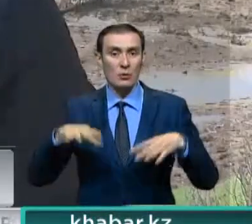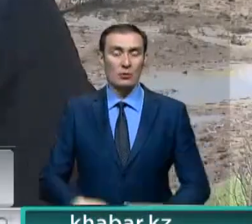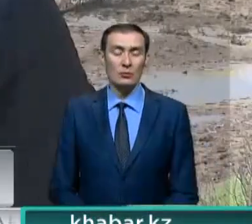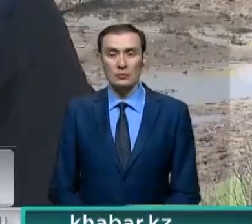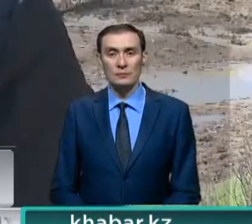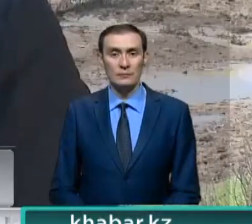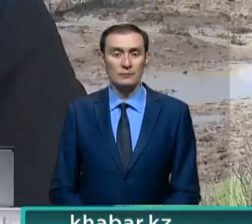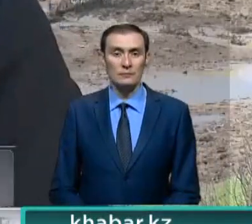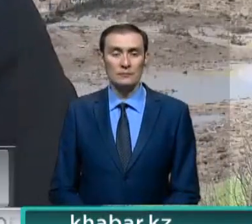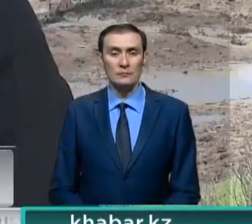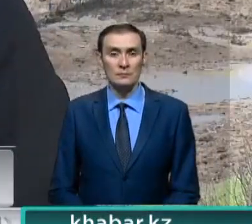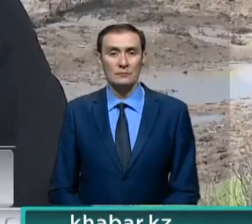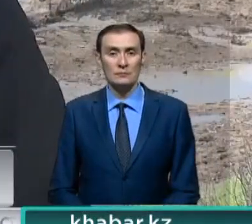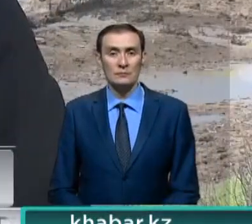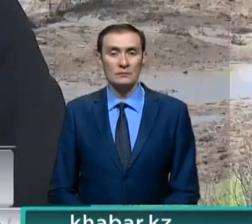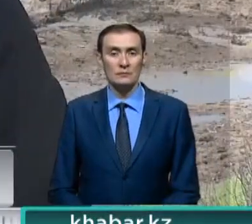врасплох.